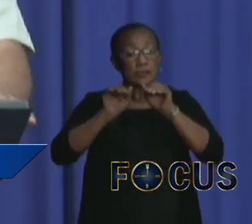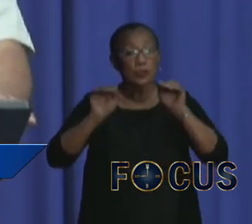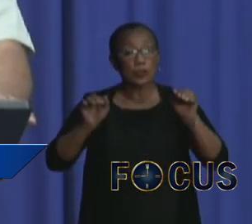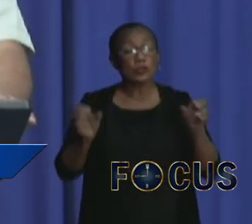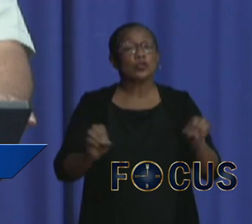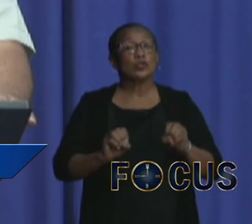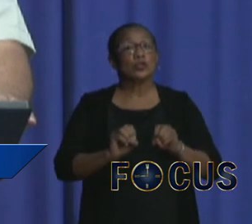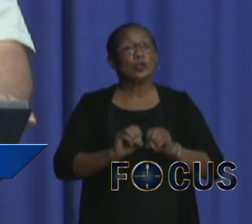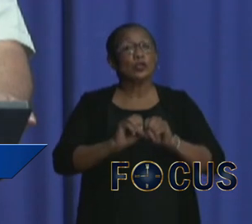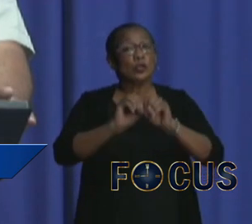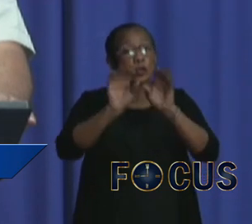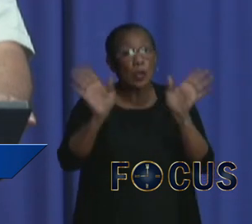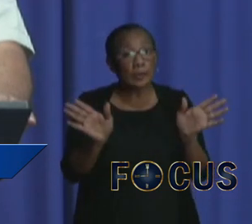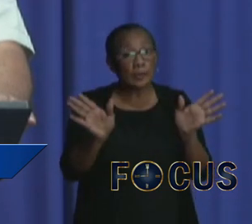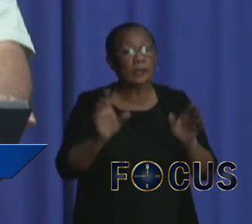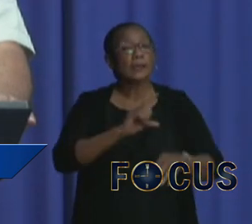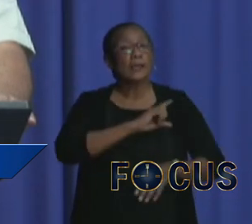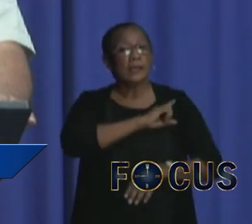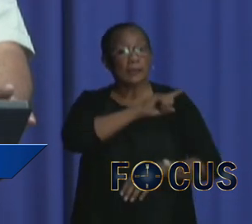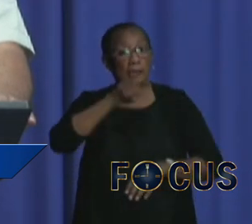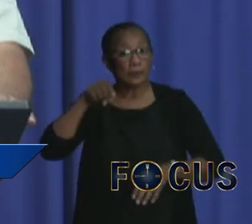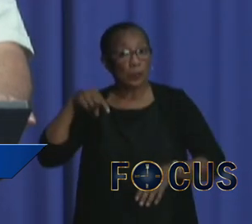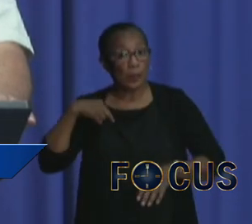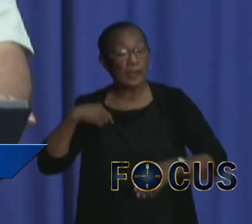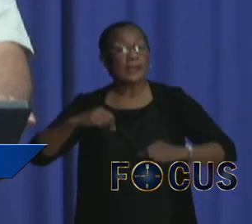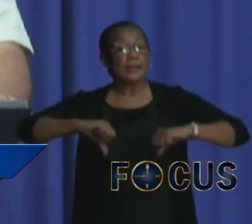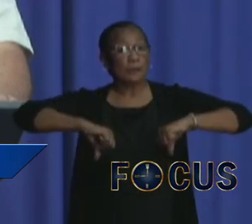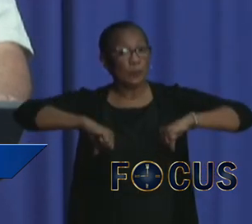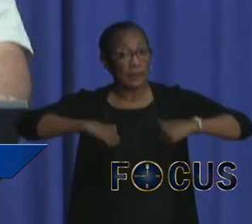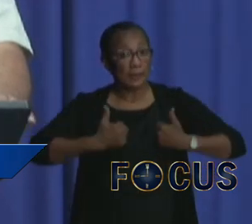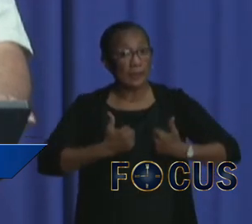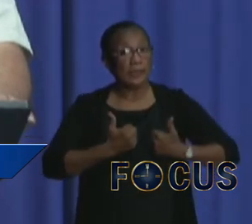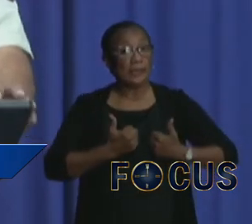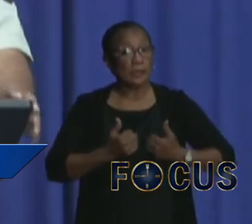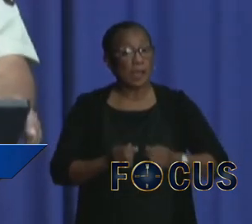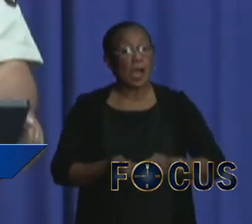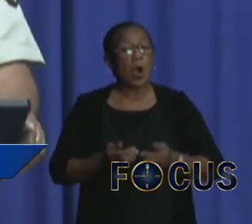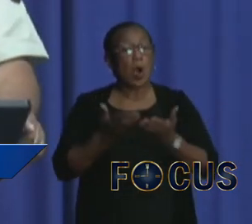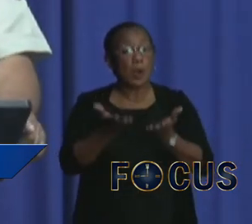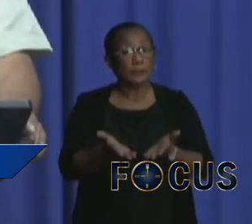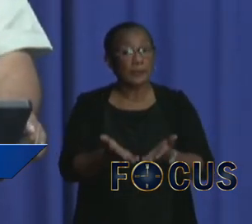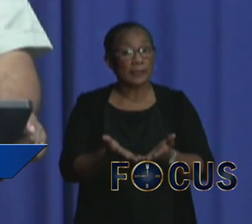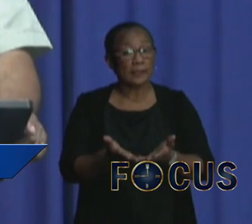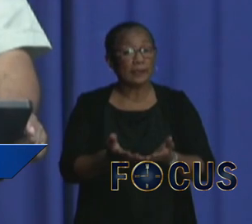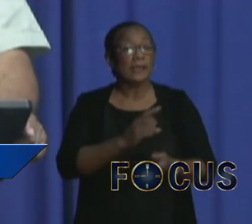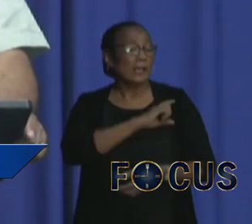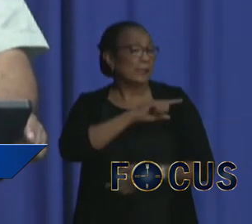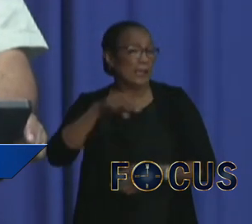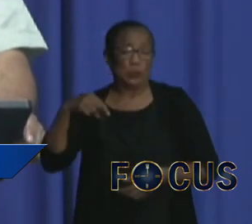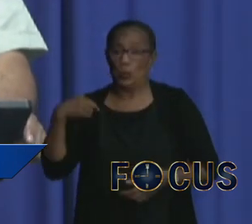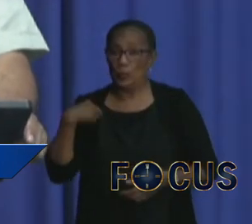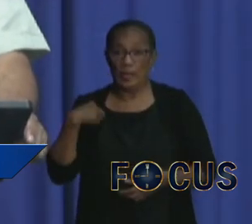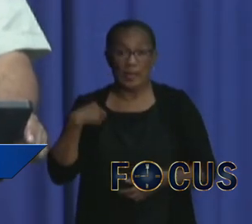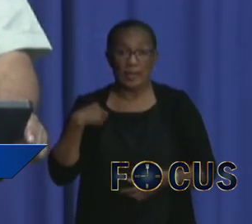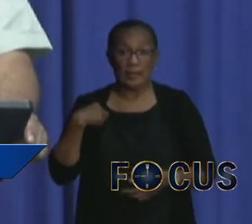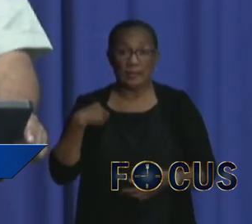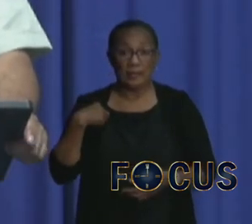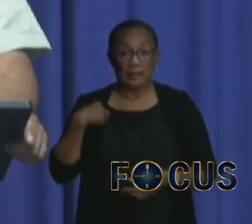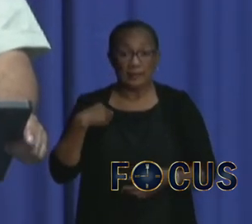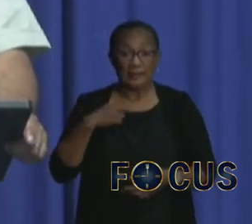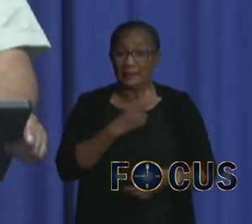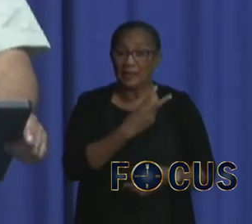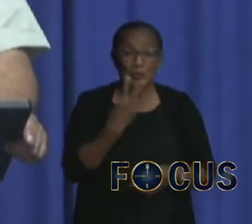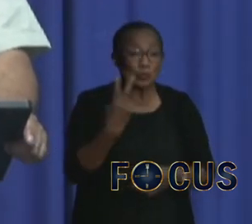dat wij vermanend in beginsel vermanend optreden. Met dien verstande dat wij geen jacht gaan